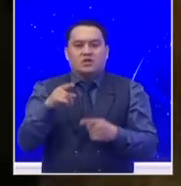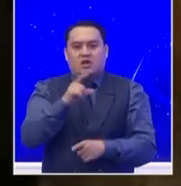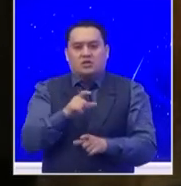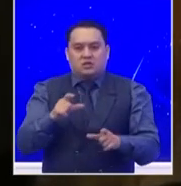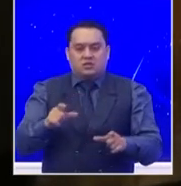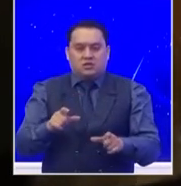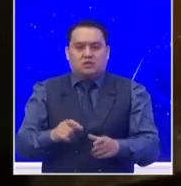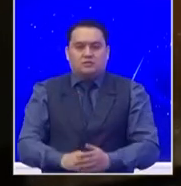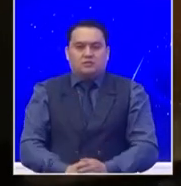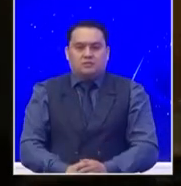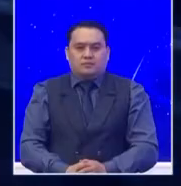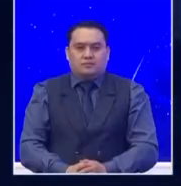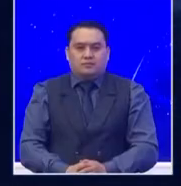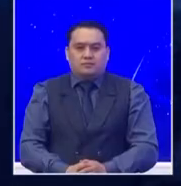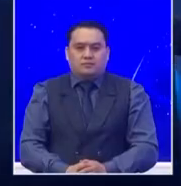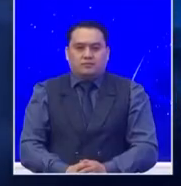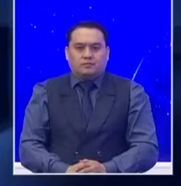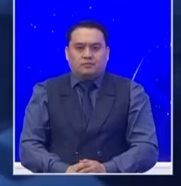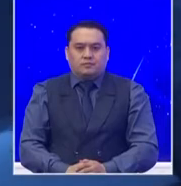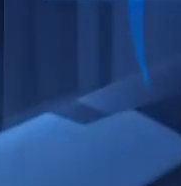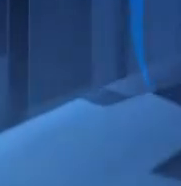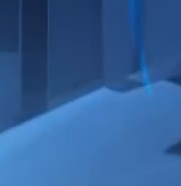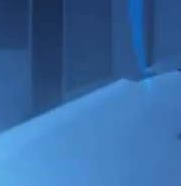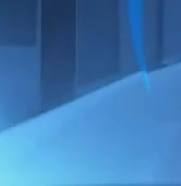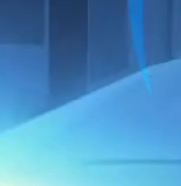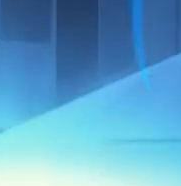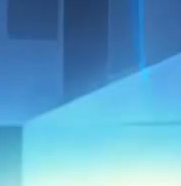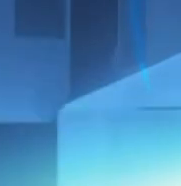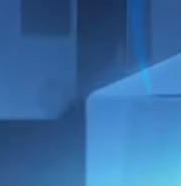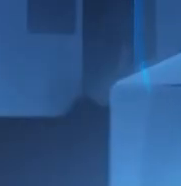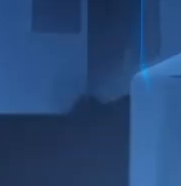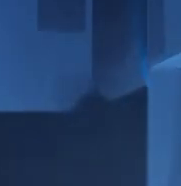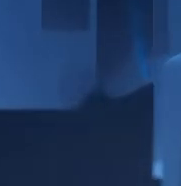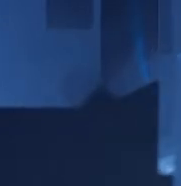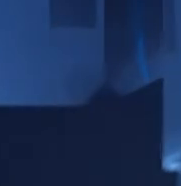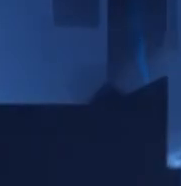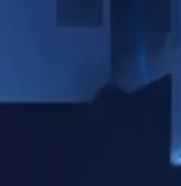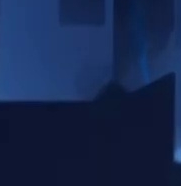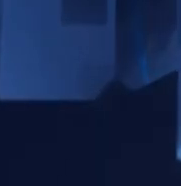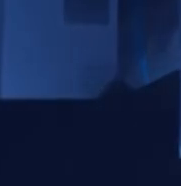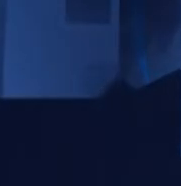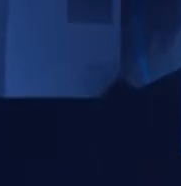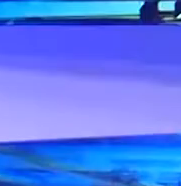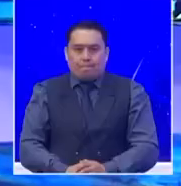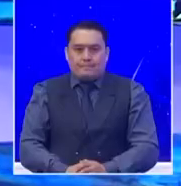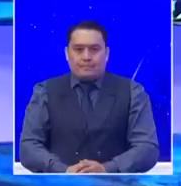степи, заключили эксперты. Дамир Анитов, Мерюэт Кадырбайгызы, Габит Кабдрахман, телеканал ЖЦУ.